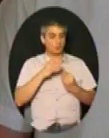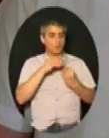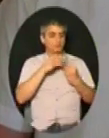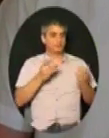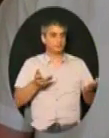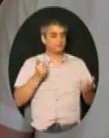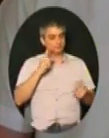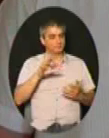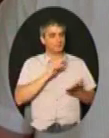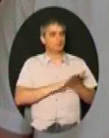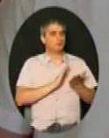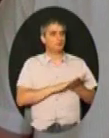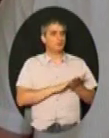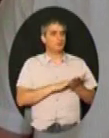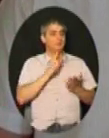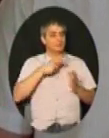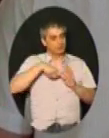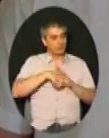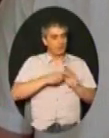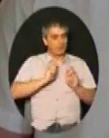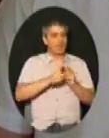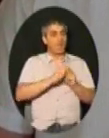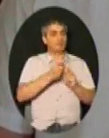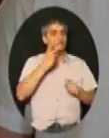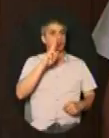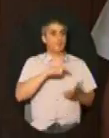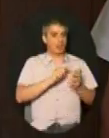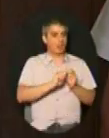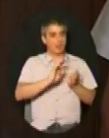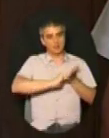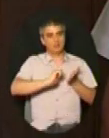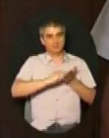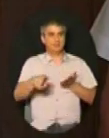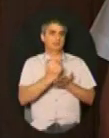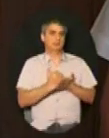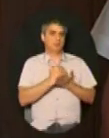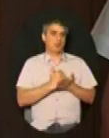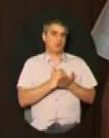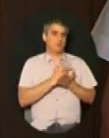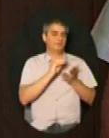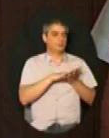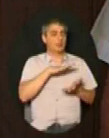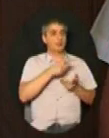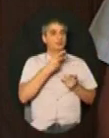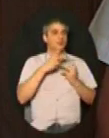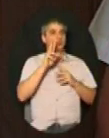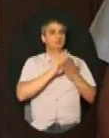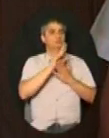נוספים, צריך לקחת בחשבון, צריך להעמיק את ההפרשה, כי ההפרשה זה בעצם החיסכון, וצריך להגדיל את זה אפילו